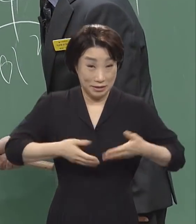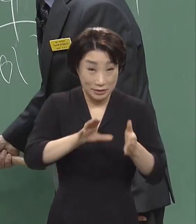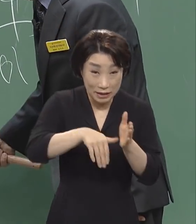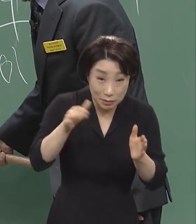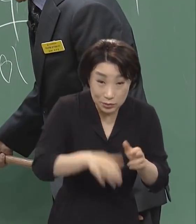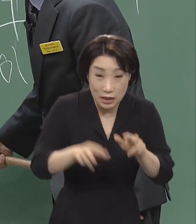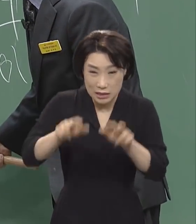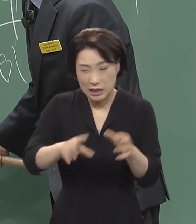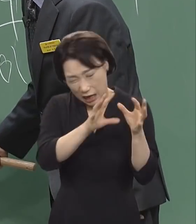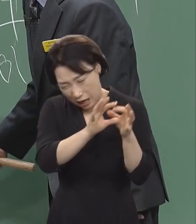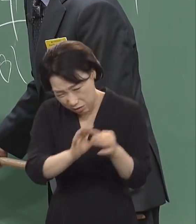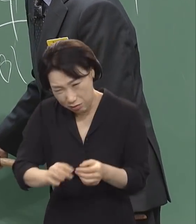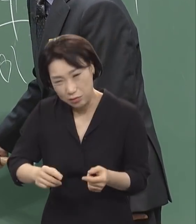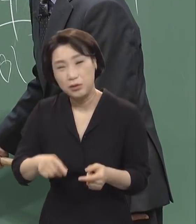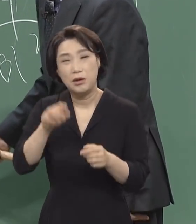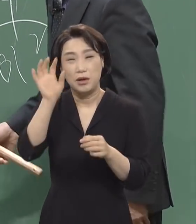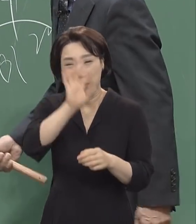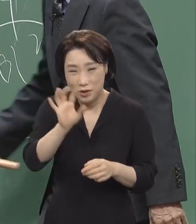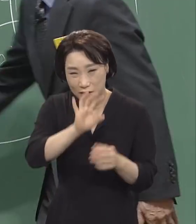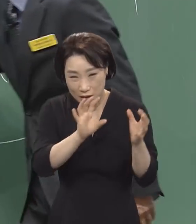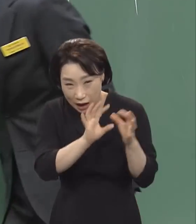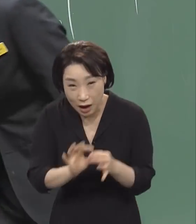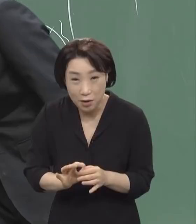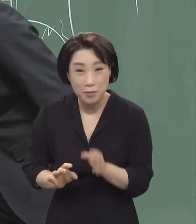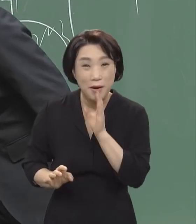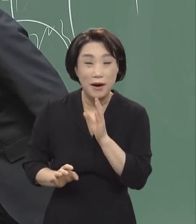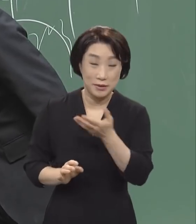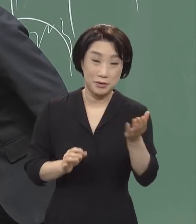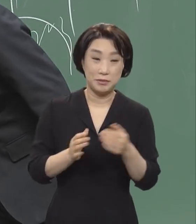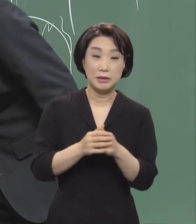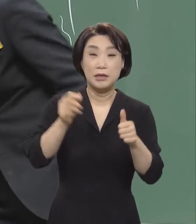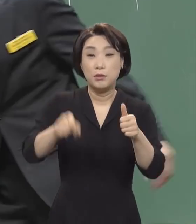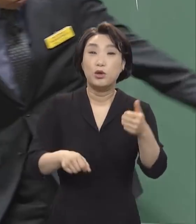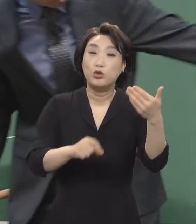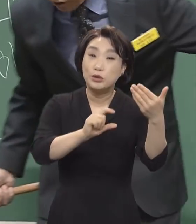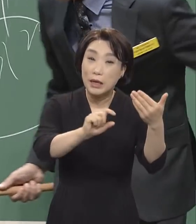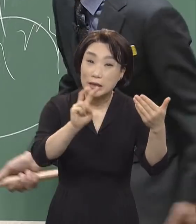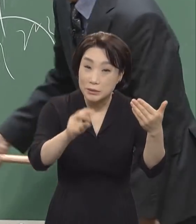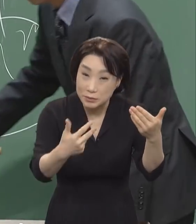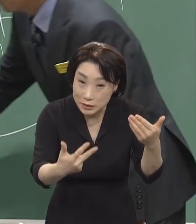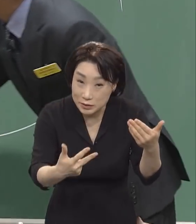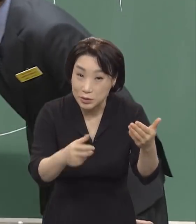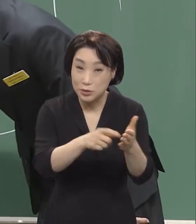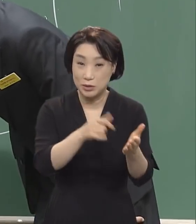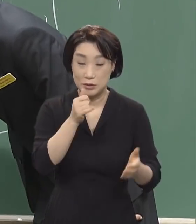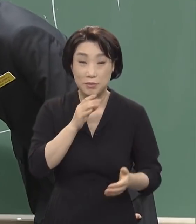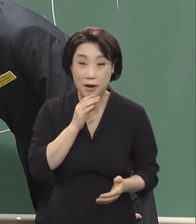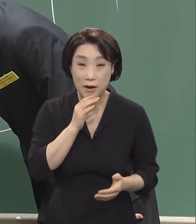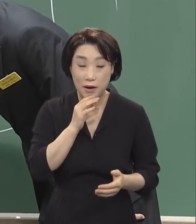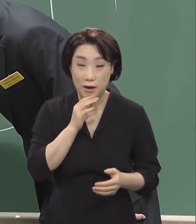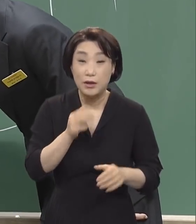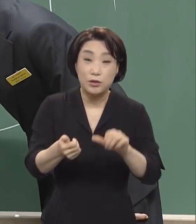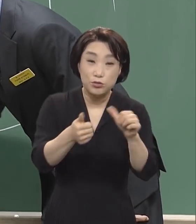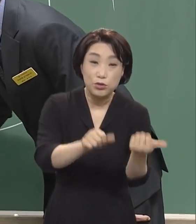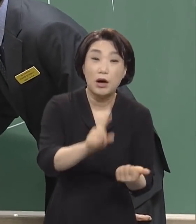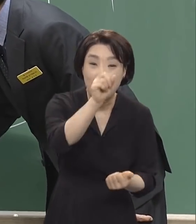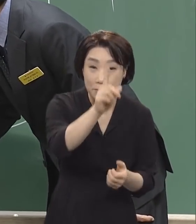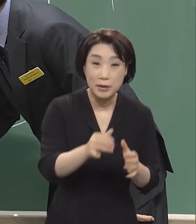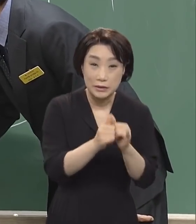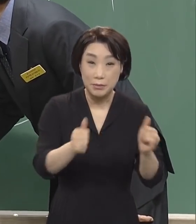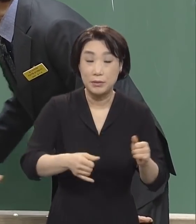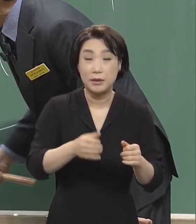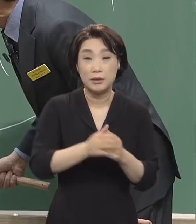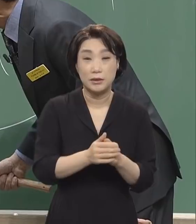똑같이 번복되어 놓는 거야. 자, 신문의 속 2장 27절 성경에 한 번 죽는 것은